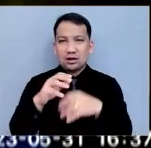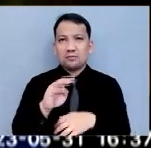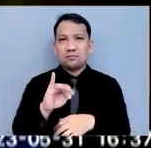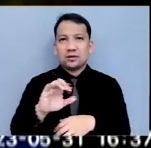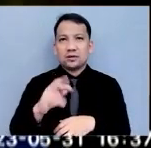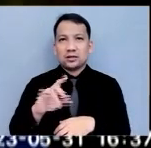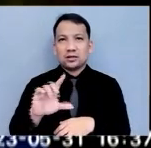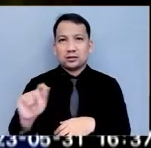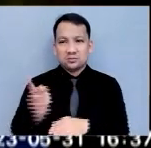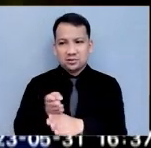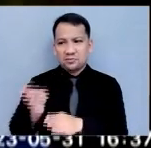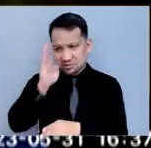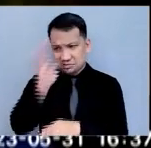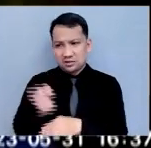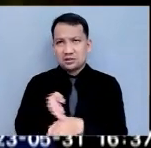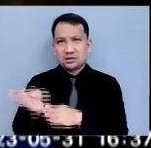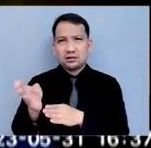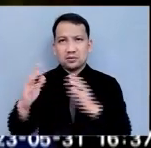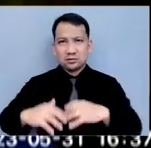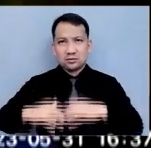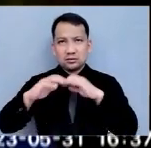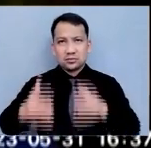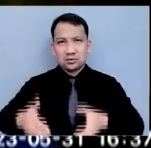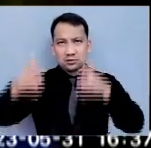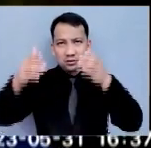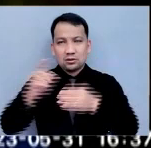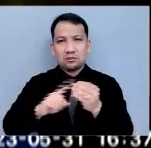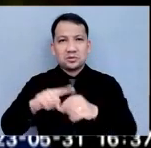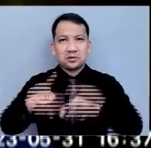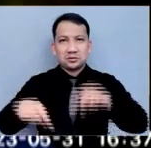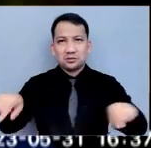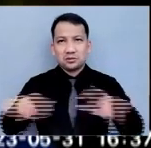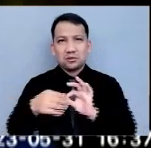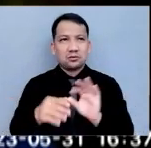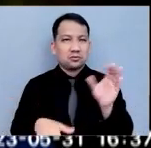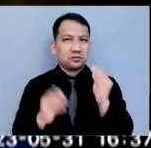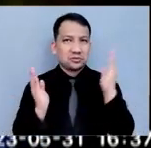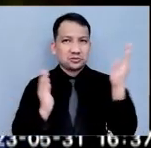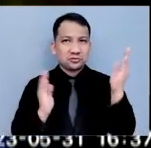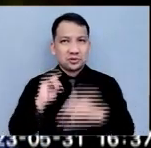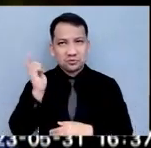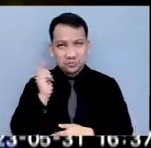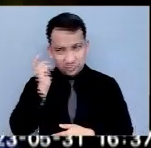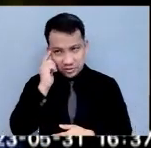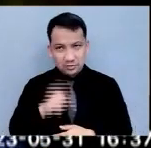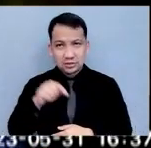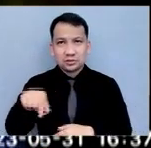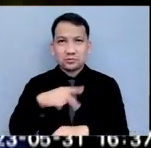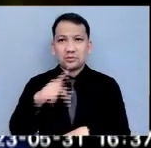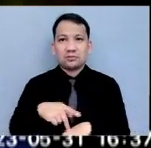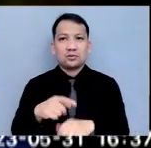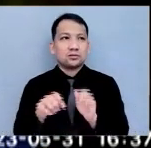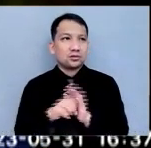ginamit sa direkto sa infrastruktura at saka sa iba pa mga serbisyo ng gobyerno sa ating bayan. Halimbawa,